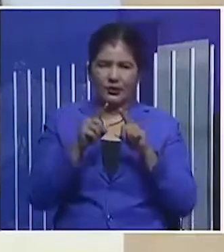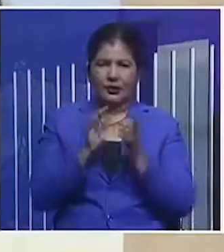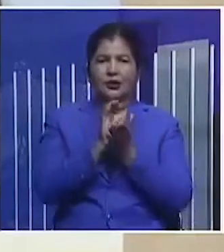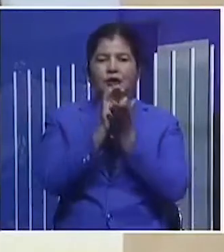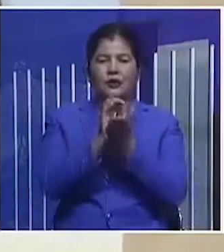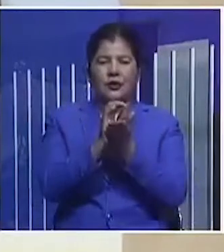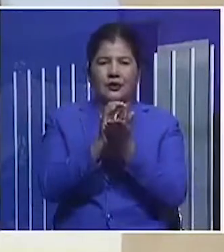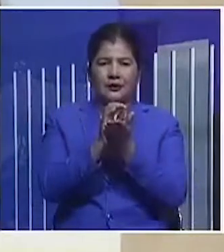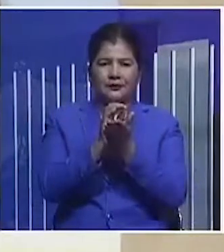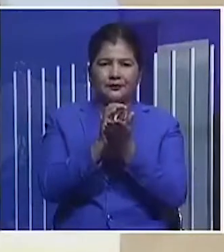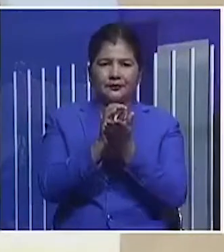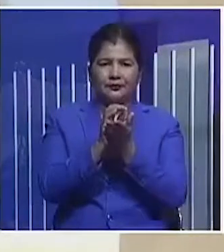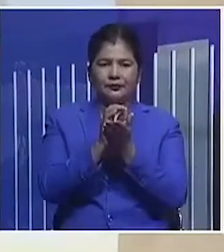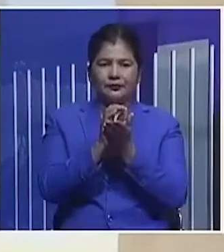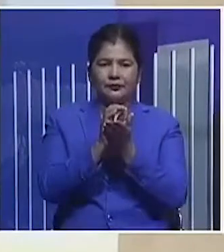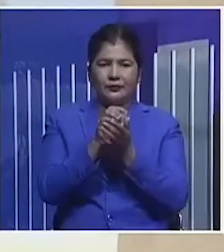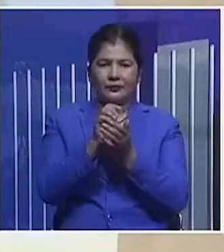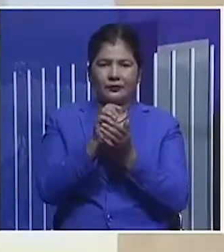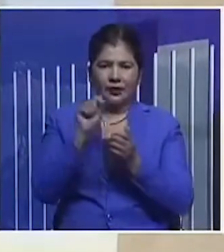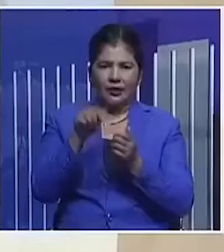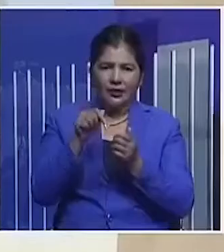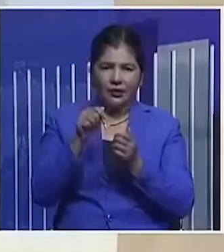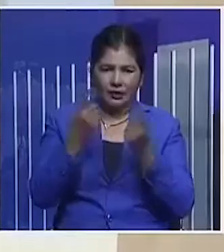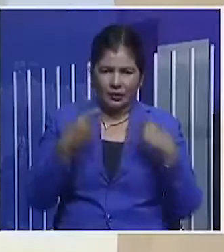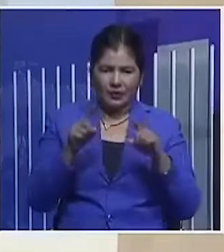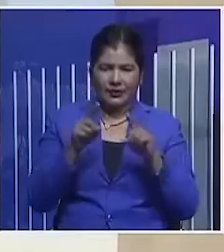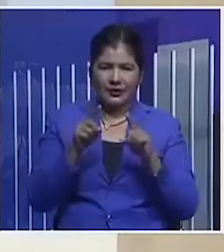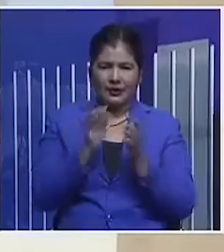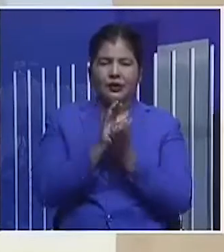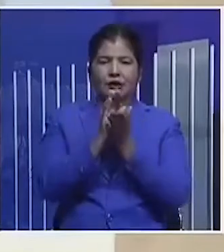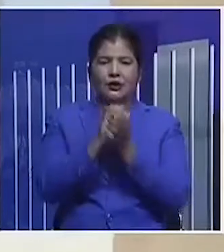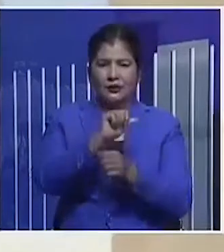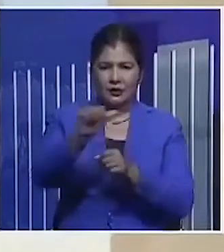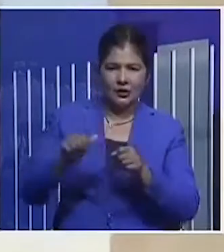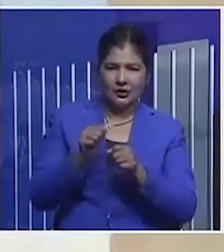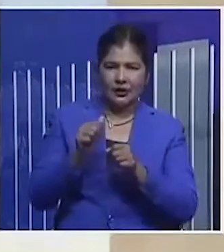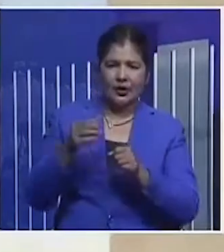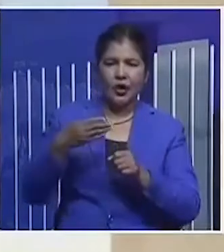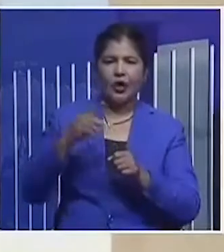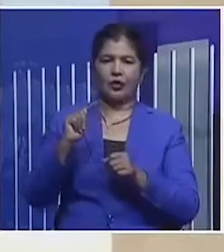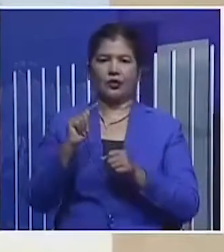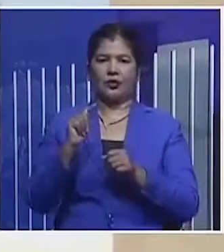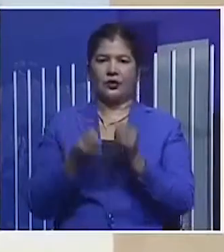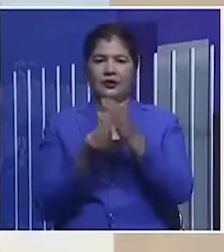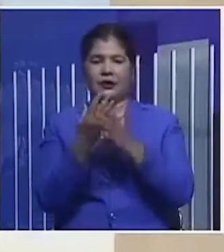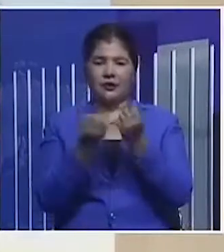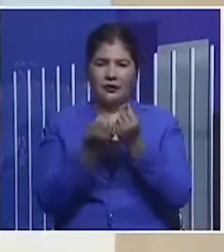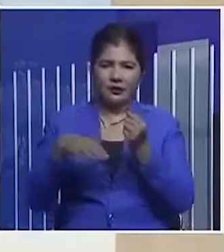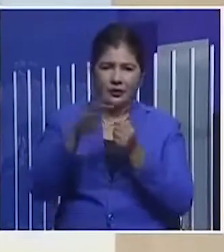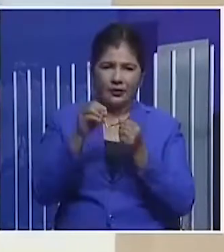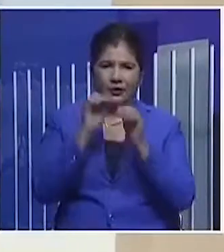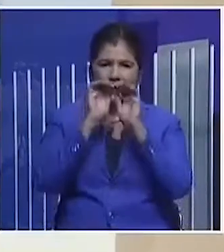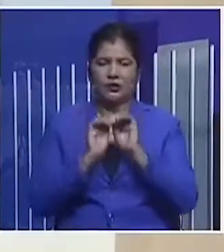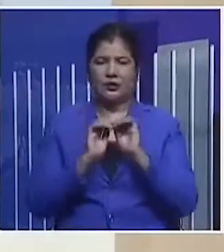सेवालाई विस्थापित गरेर आधुनिक स्वास्थ्य सेवालाई जनताको मौलिक हकको रूपमा स्थापित गर्न हामी सबै सरकारवाला